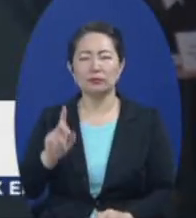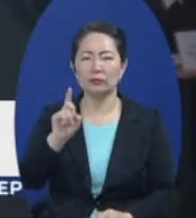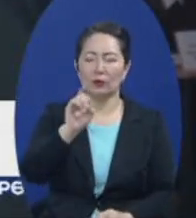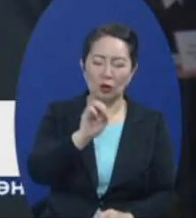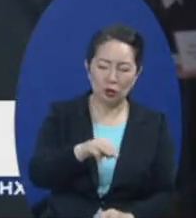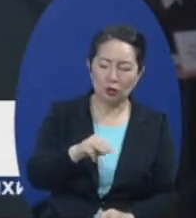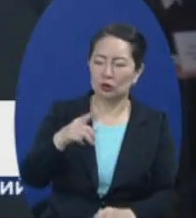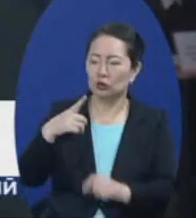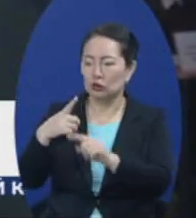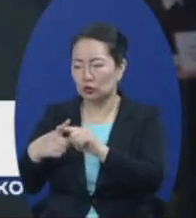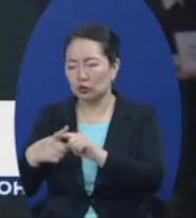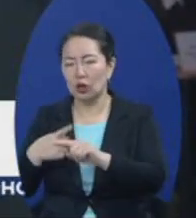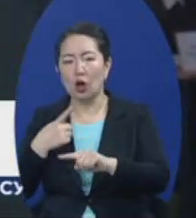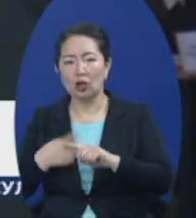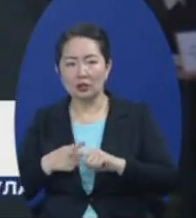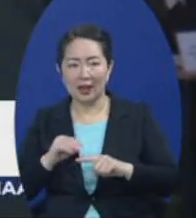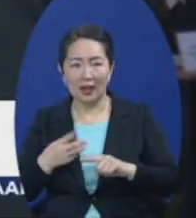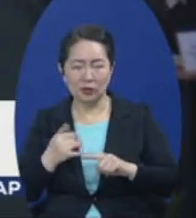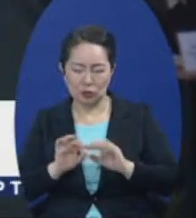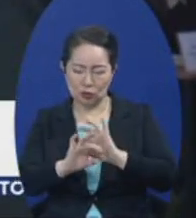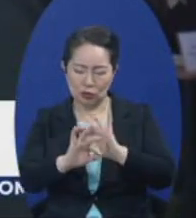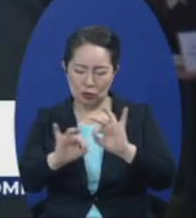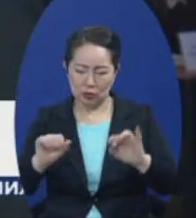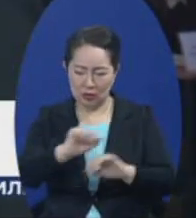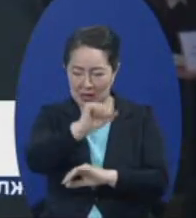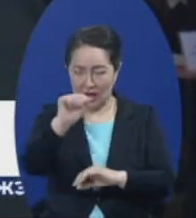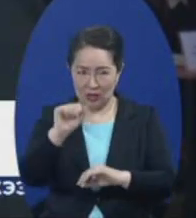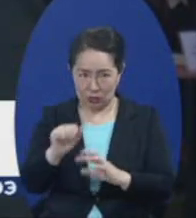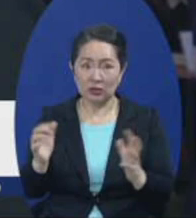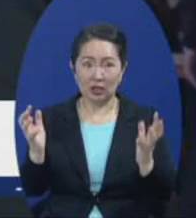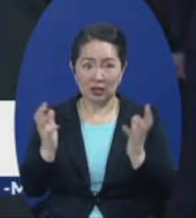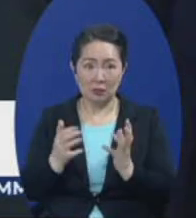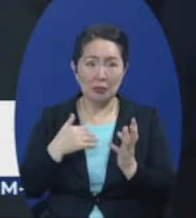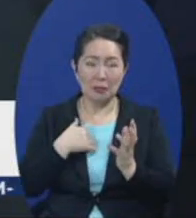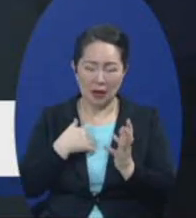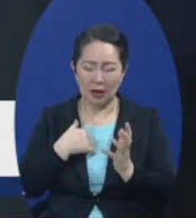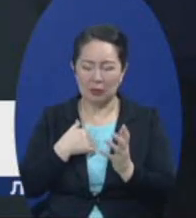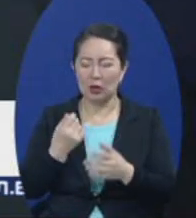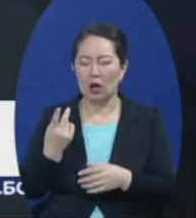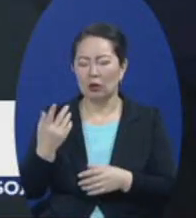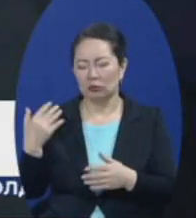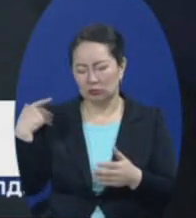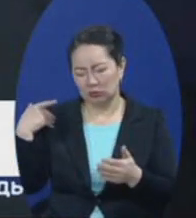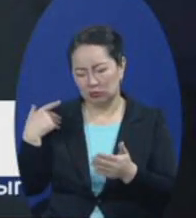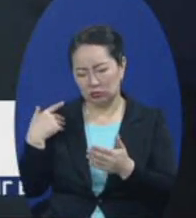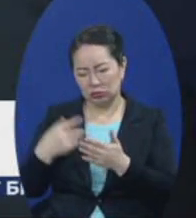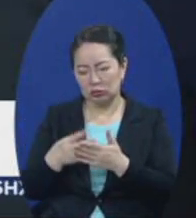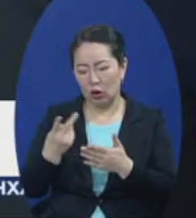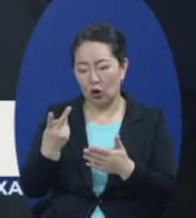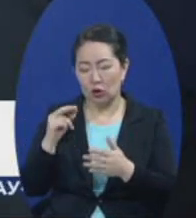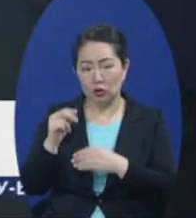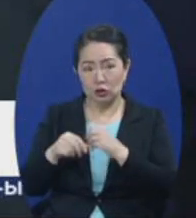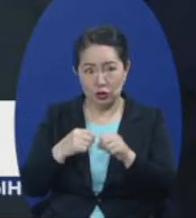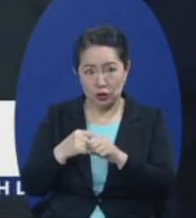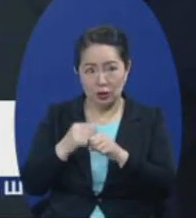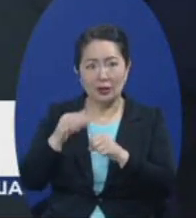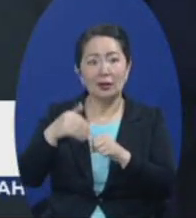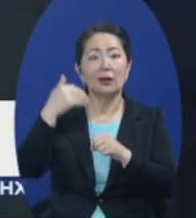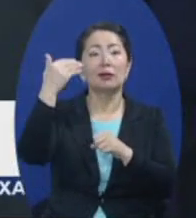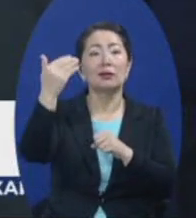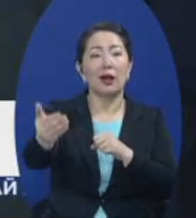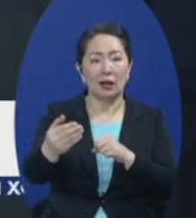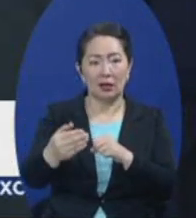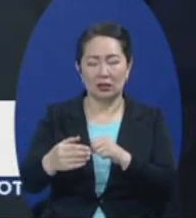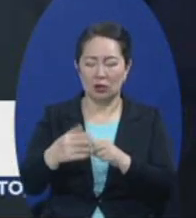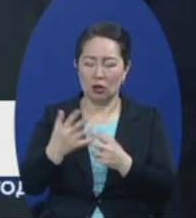болон хөдөө аж ахуйн салбаруудад тулгамж байгаа олон асуудлууд бидний өмнө байгаа учраас энэ 20 жил одоо магадгүй дараагийн одоо олон жилийн энэ